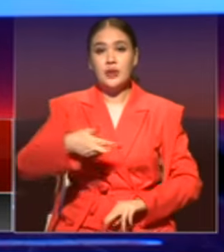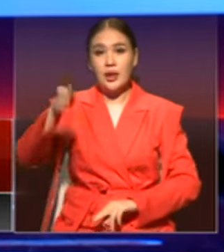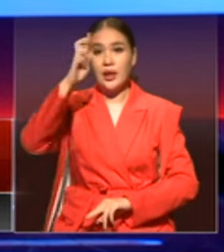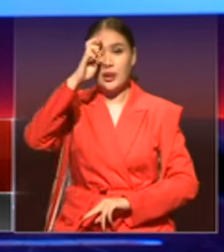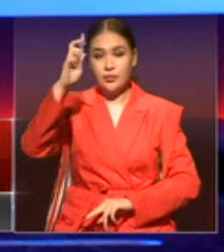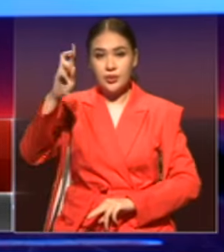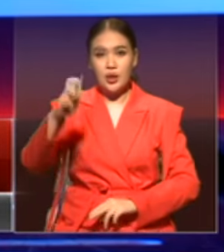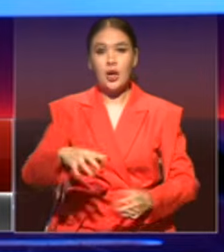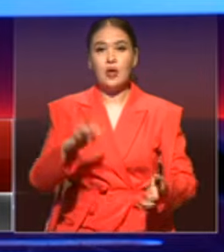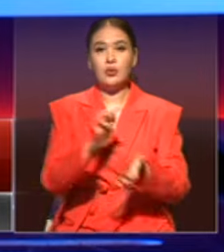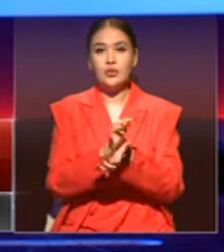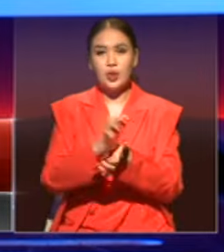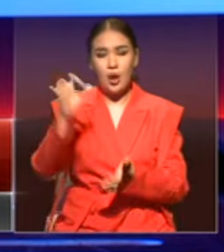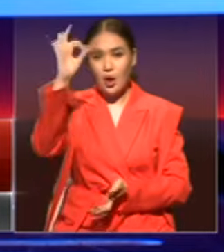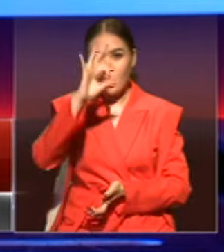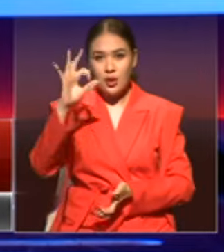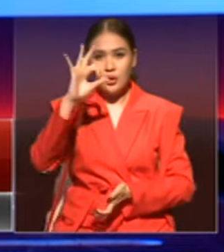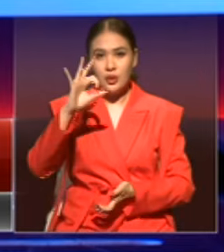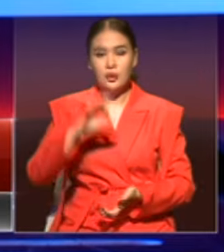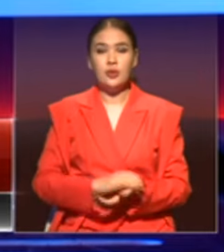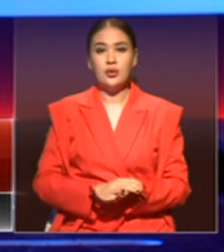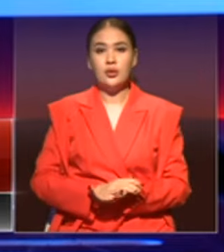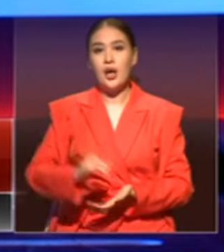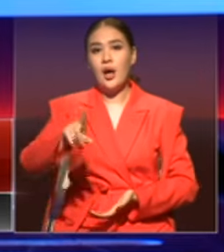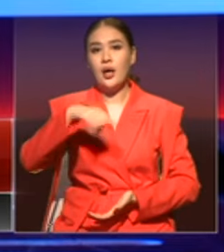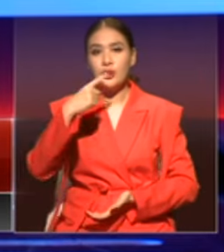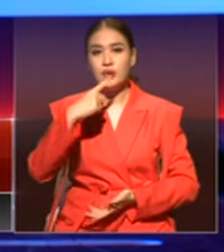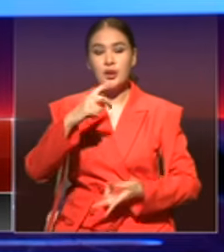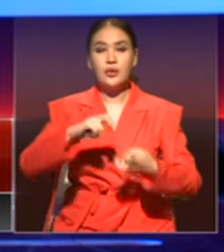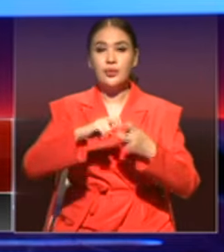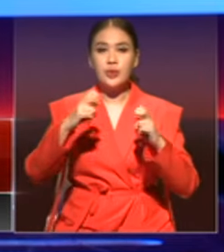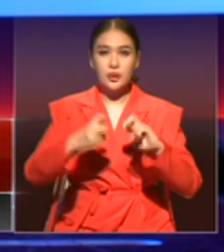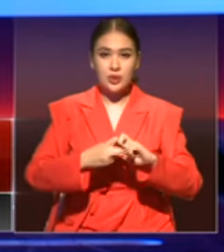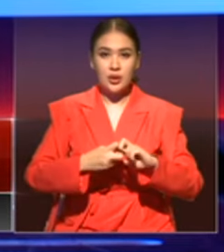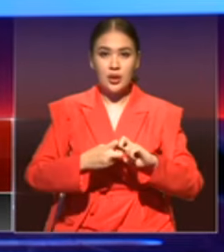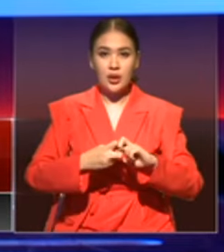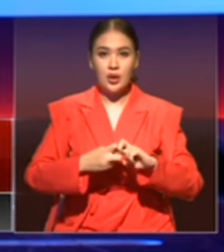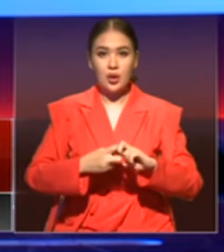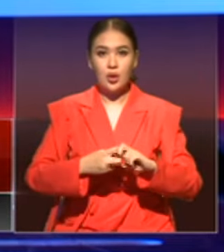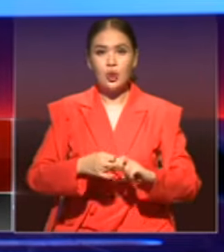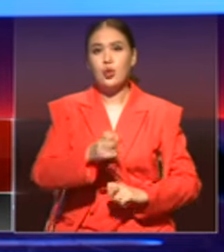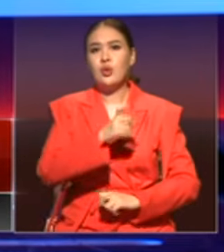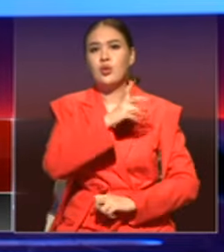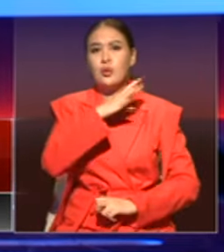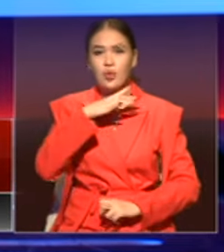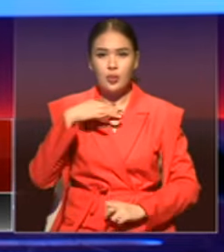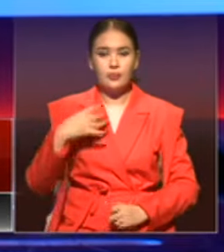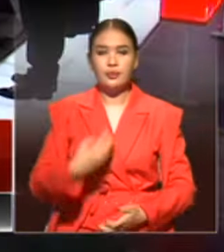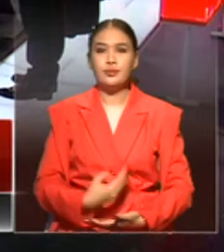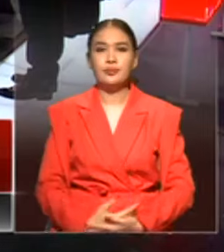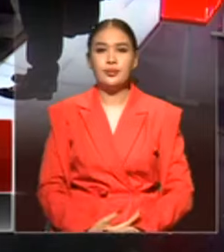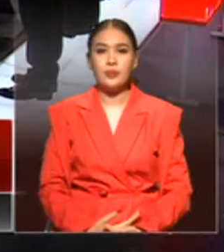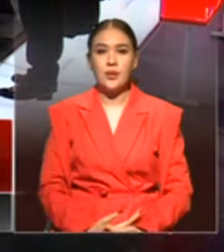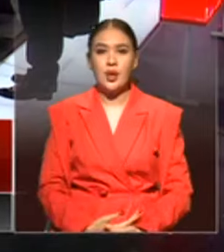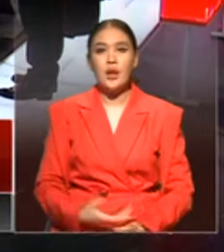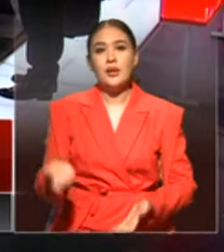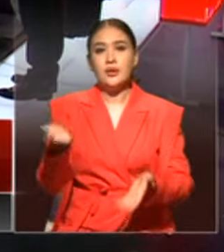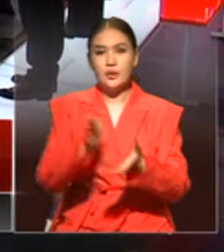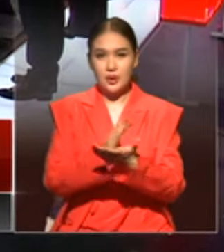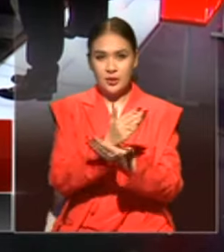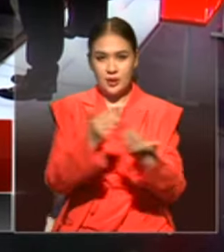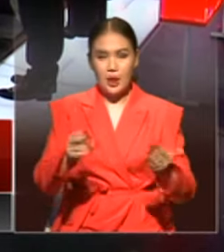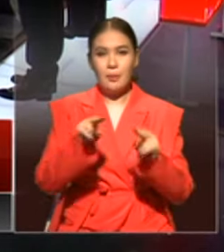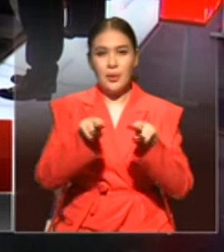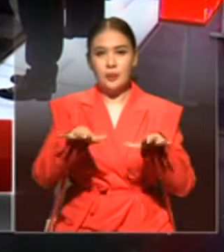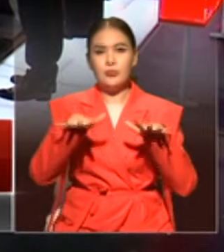қоқыс жайында айтылатын мәселелер осы елде қоқыстан да көп екен, шынын айтсақ. Өздеріңіз таныстырып өтейік.